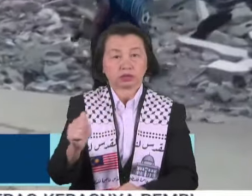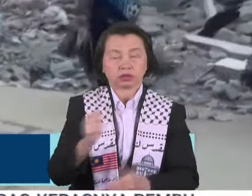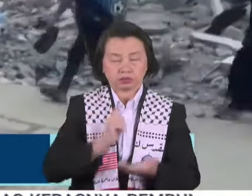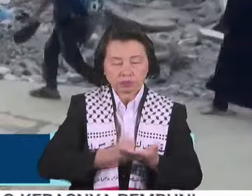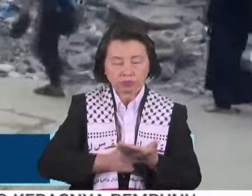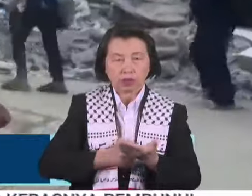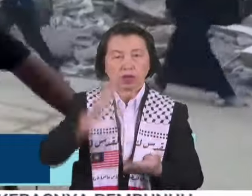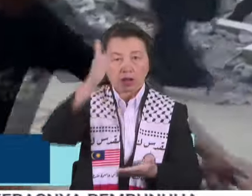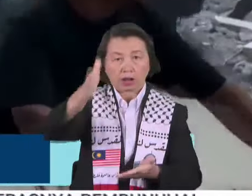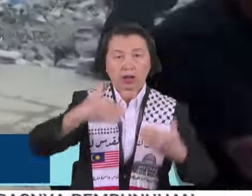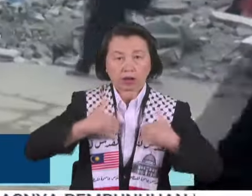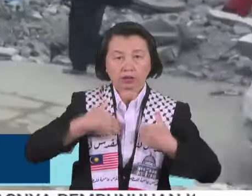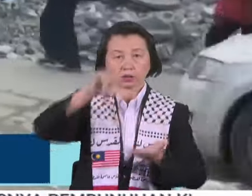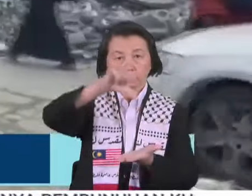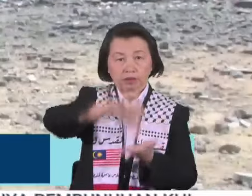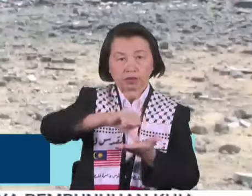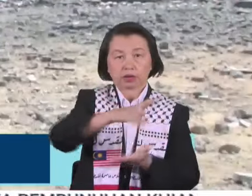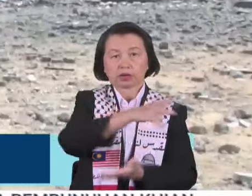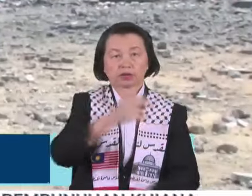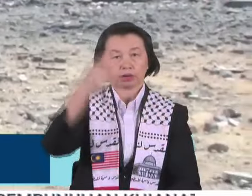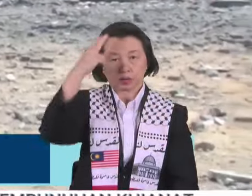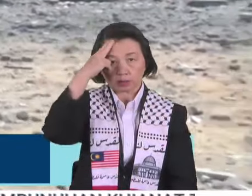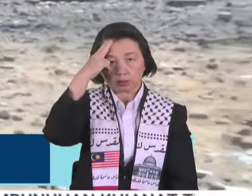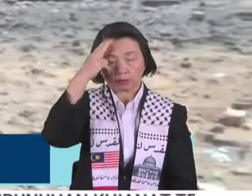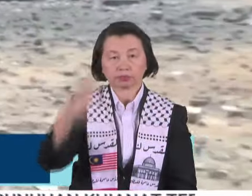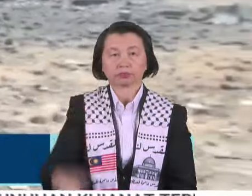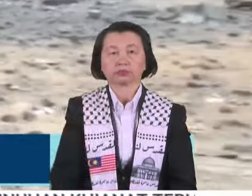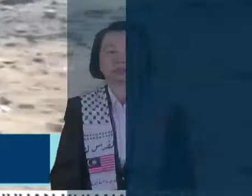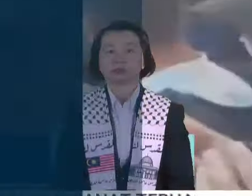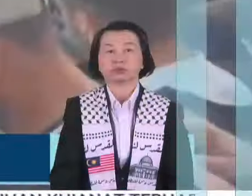Perbincangan bakal diadakan di Tehran dan Arab Saudi.